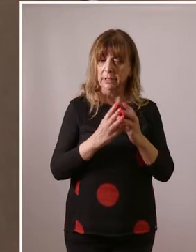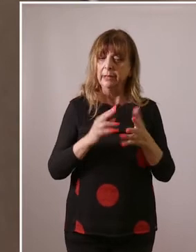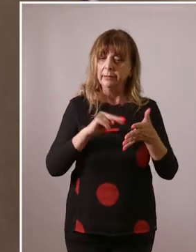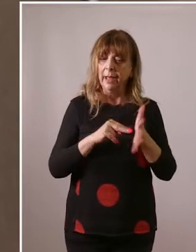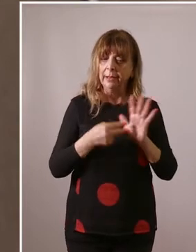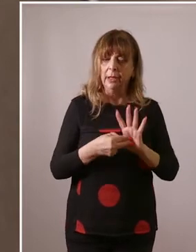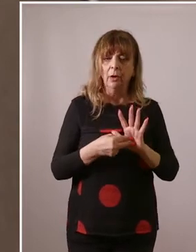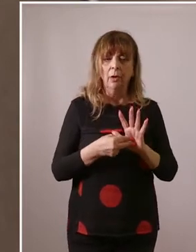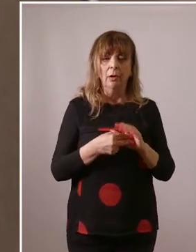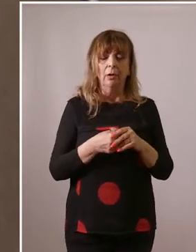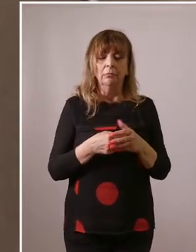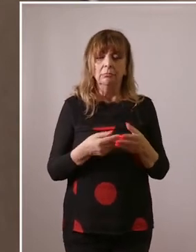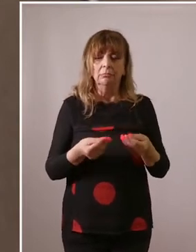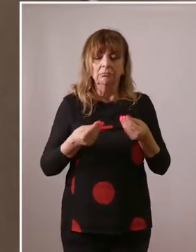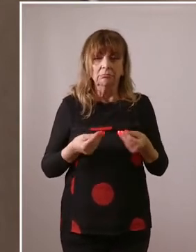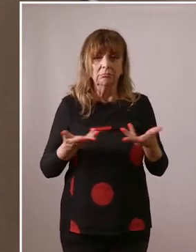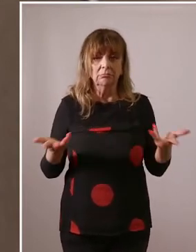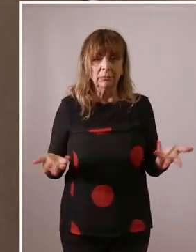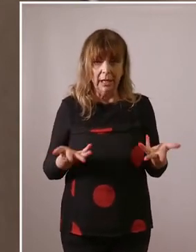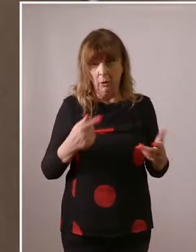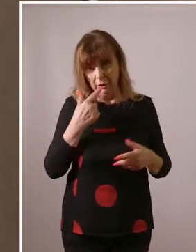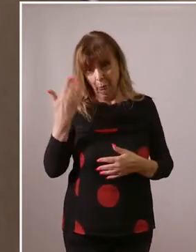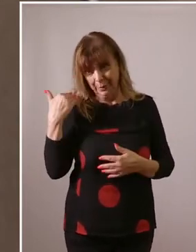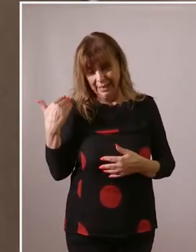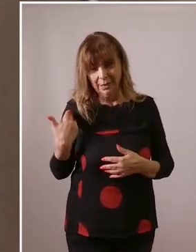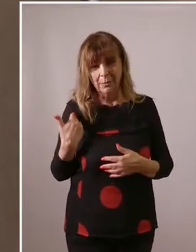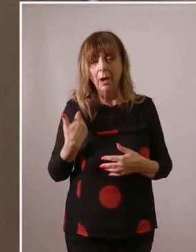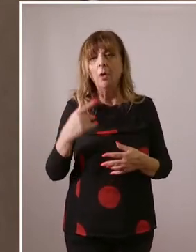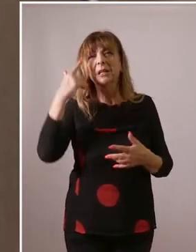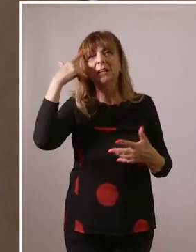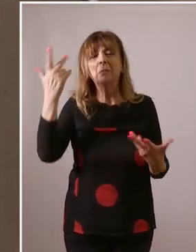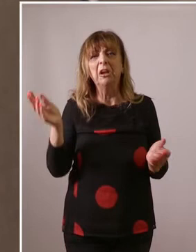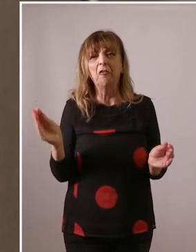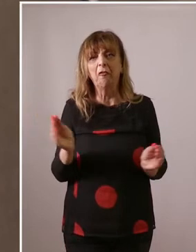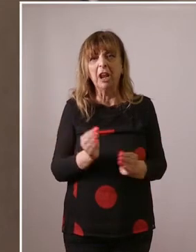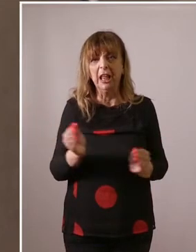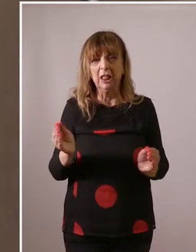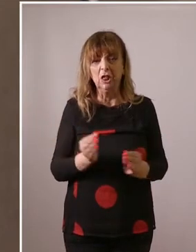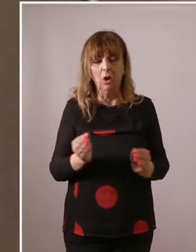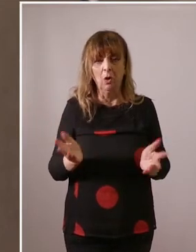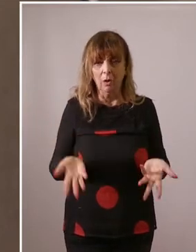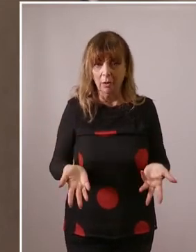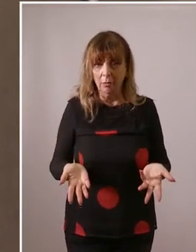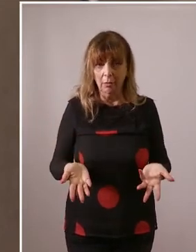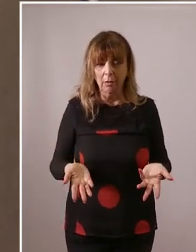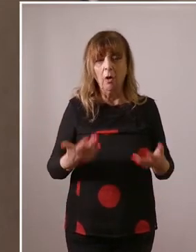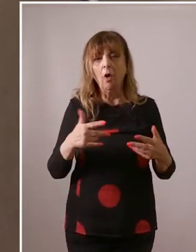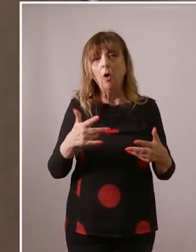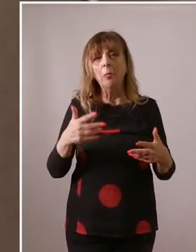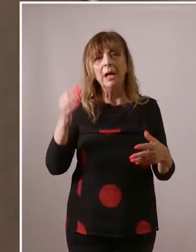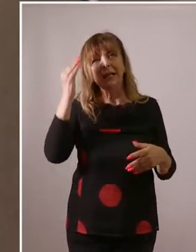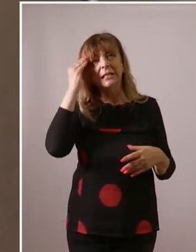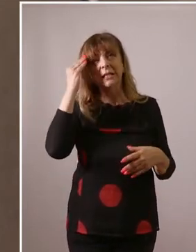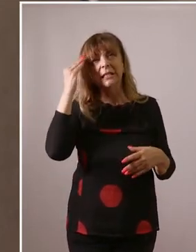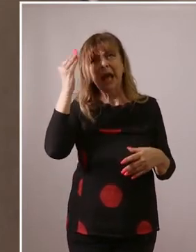non lo rende per le ragioni che ho cercato di dirvi un sapere arido c'è un sapere che galleggia in una